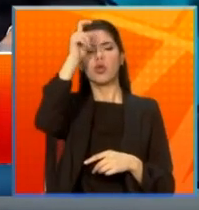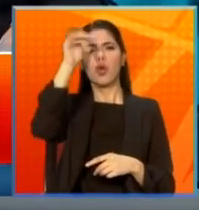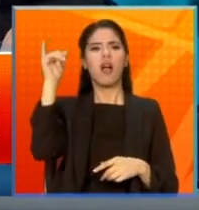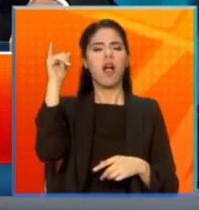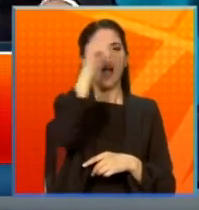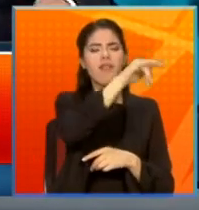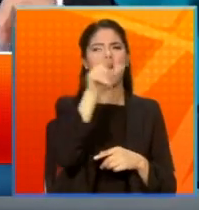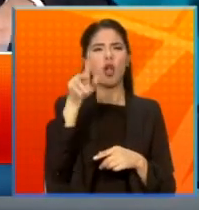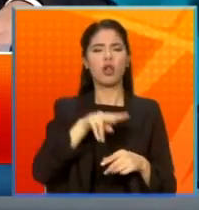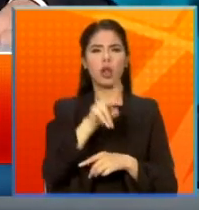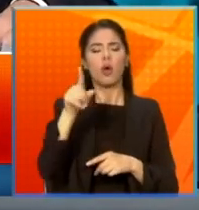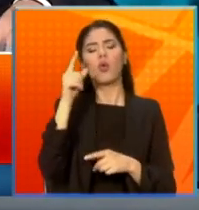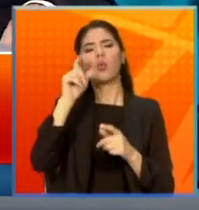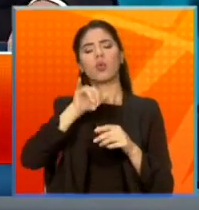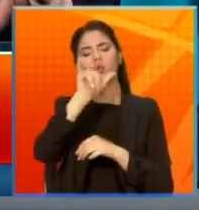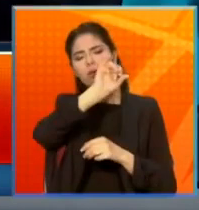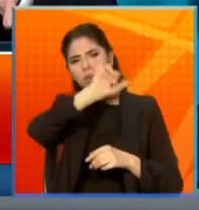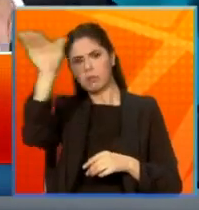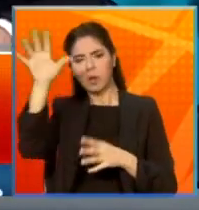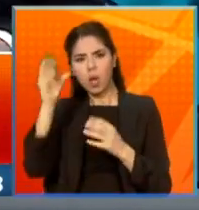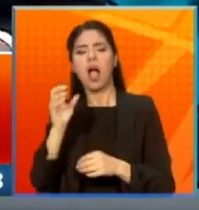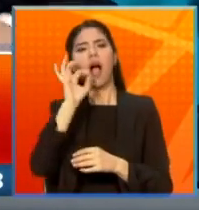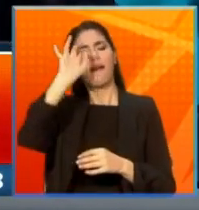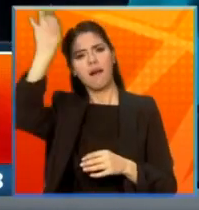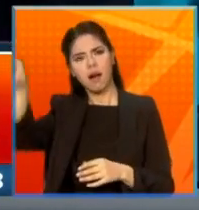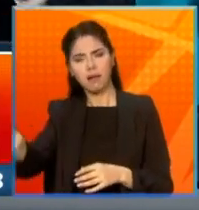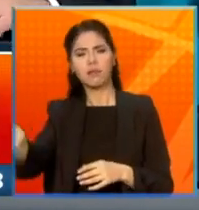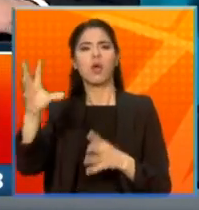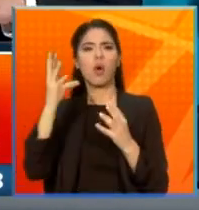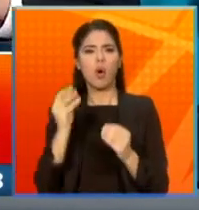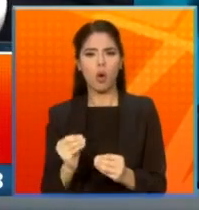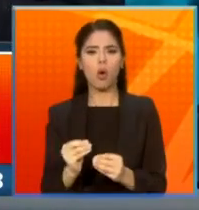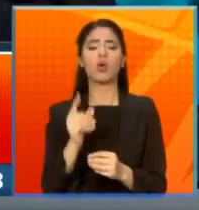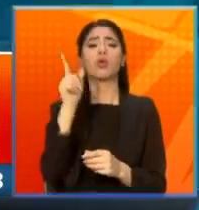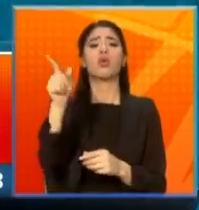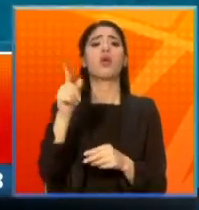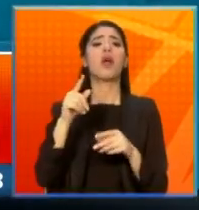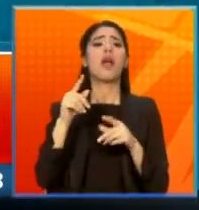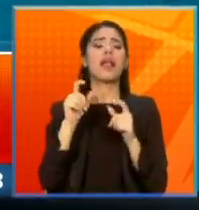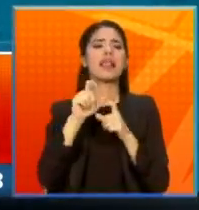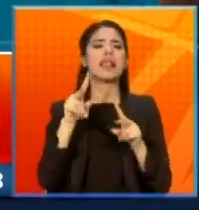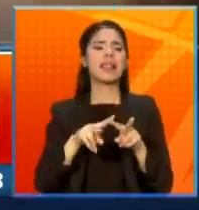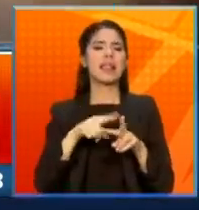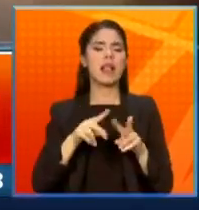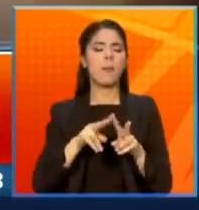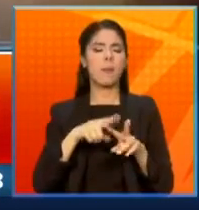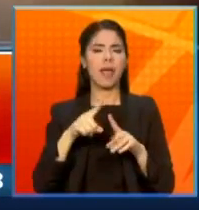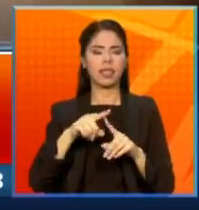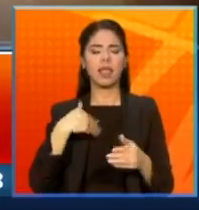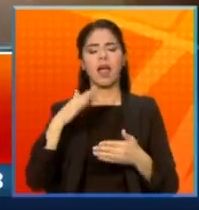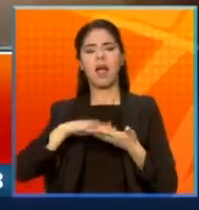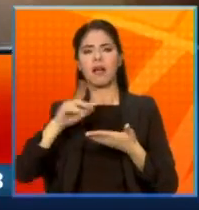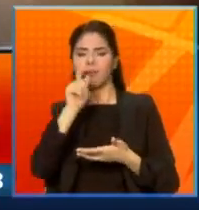8 mürettebat özel bir seferle Ankara'ya geldi. Samet Öztaylan alarmın verildiği yerde Doktor Zekai Tahir